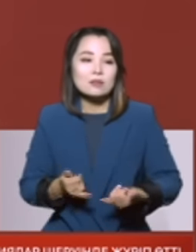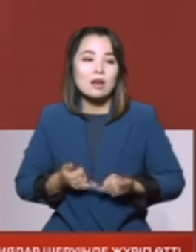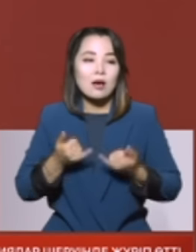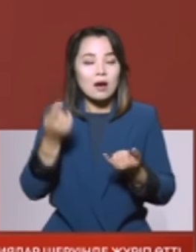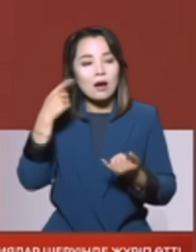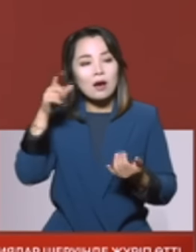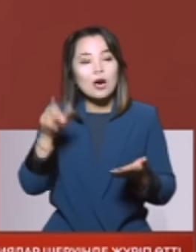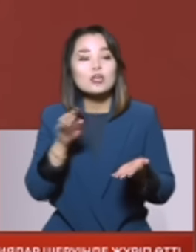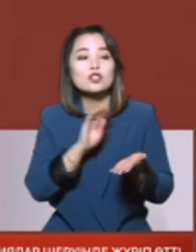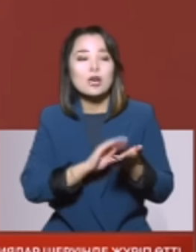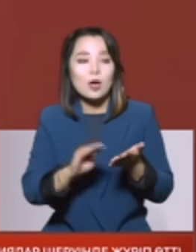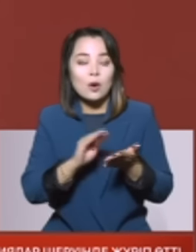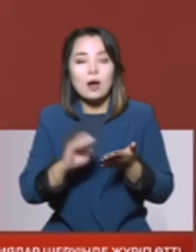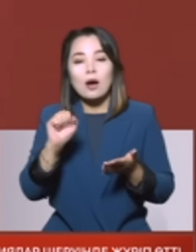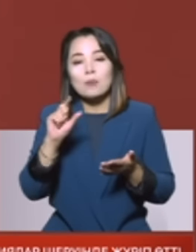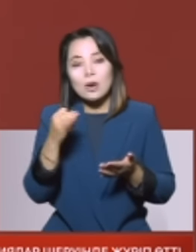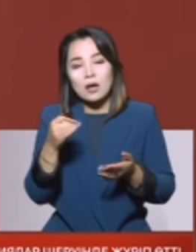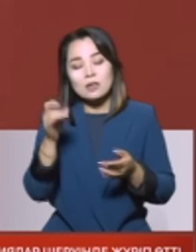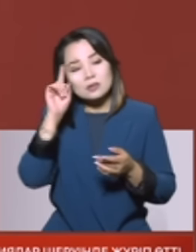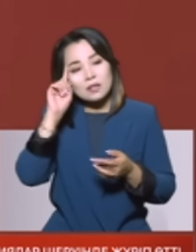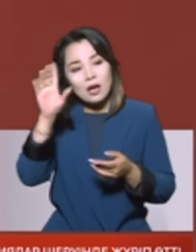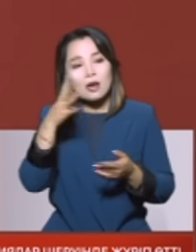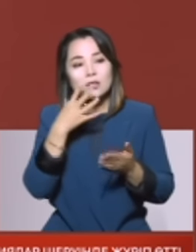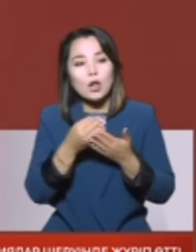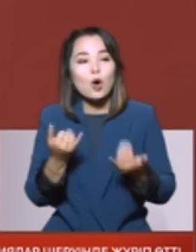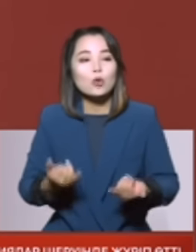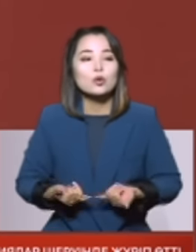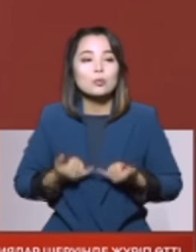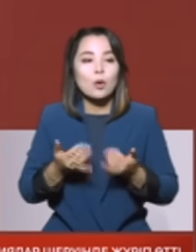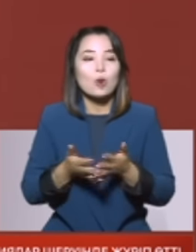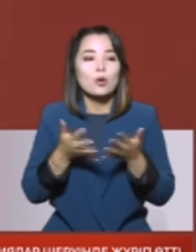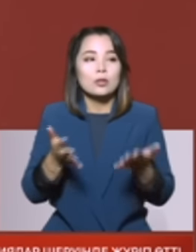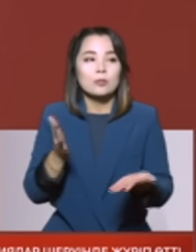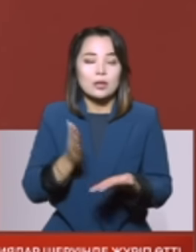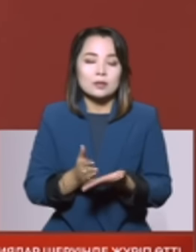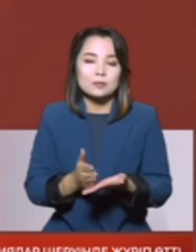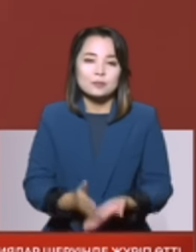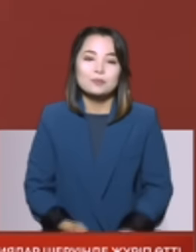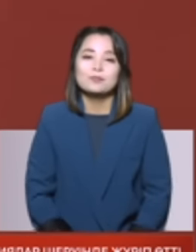ақындар мен жазушыларға, абайтанушыларға деген үлкен құрмет.